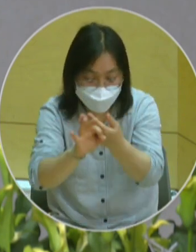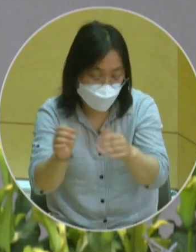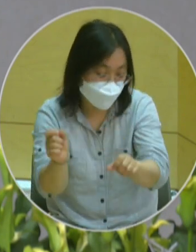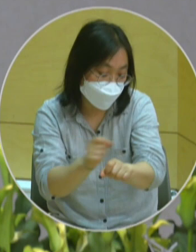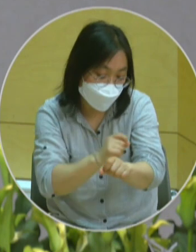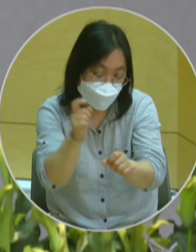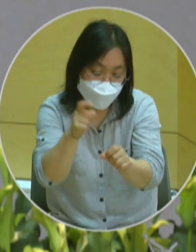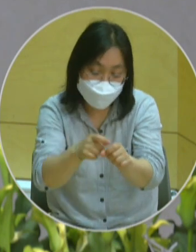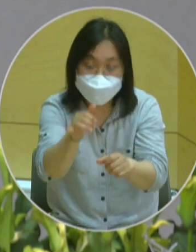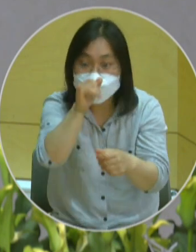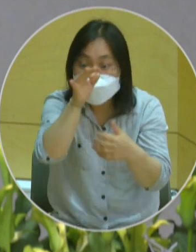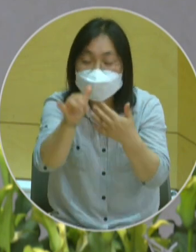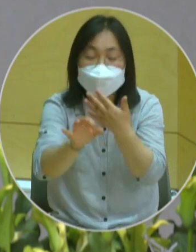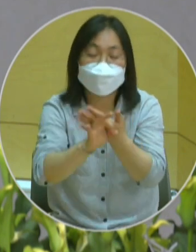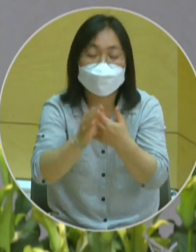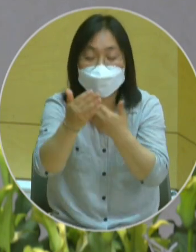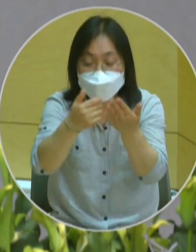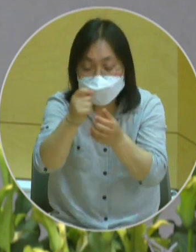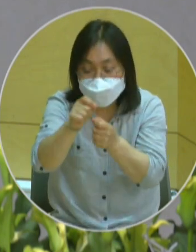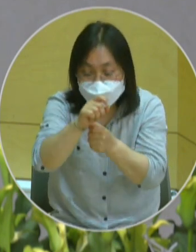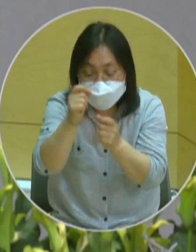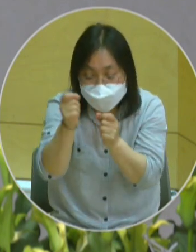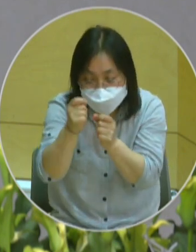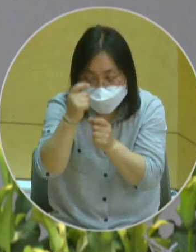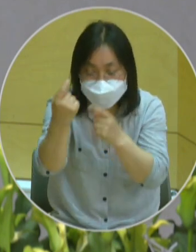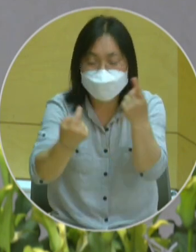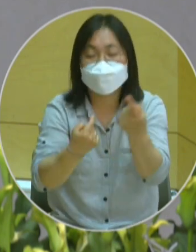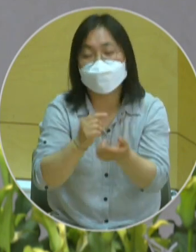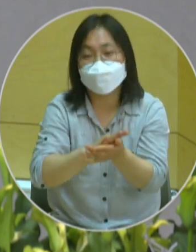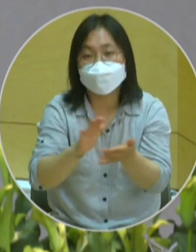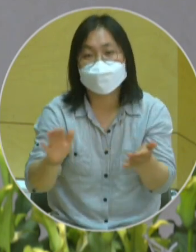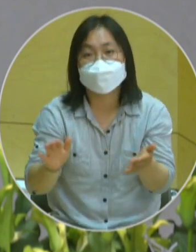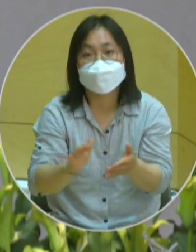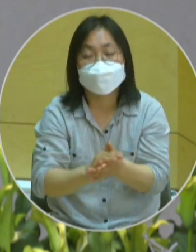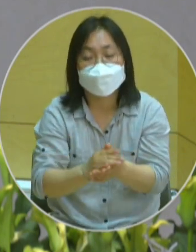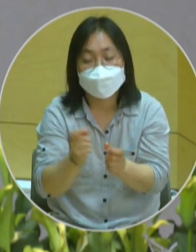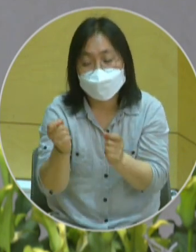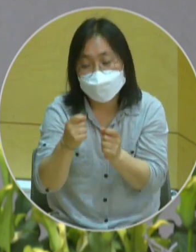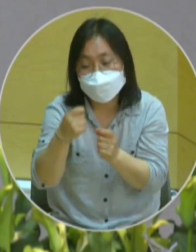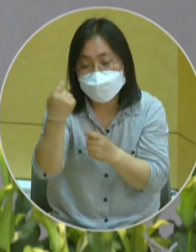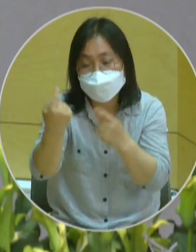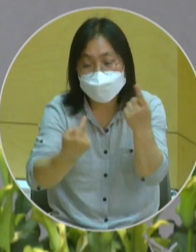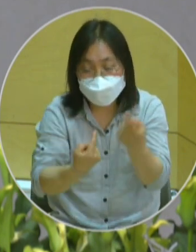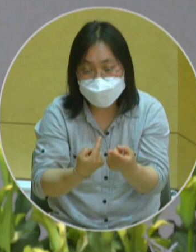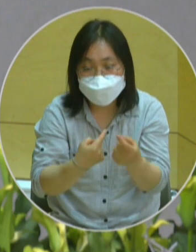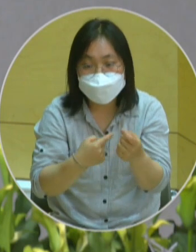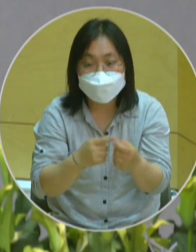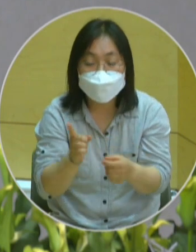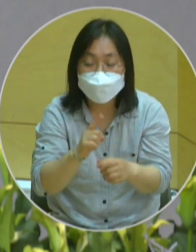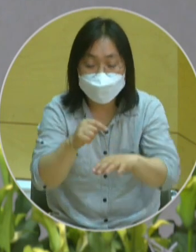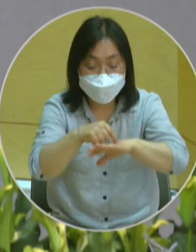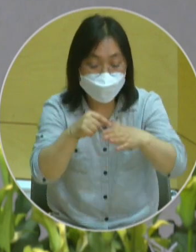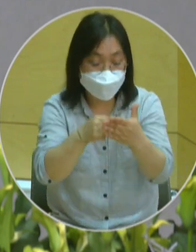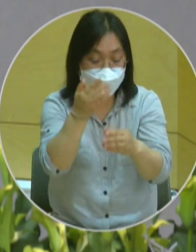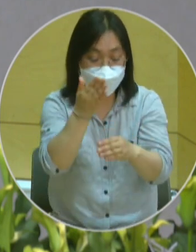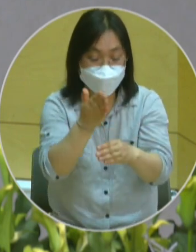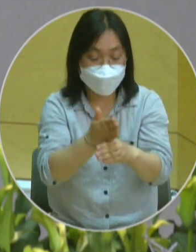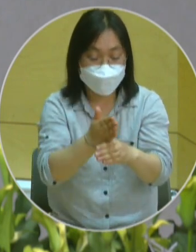때 하나님께 더 가까이 나갔다는 것을 말씀하고 있습니다. 가까이 나갔다는 것은 마음과